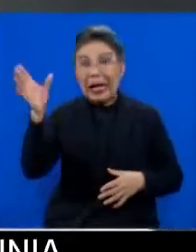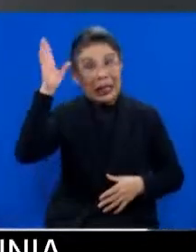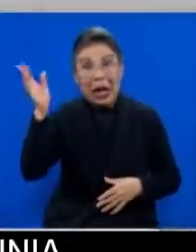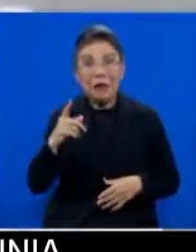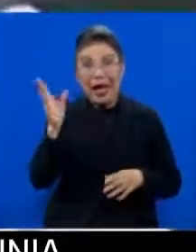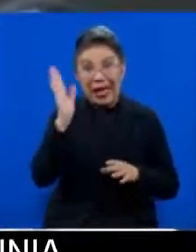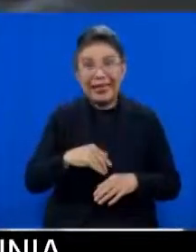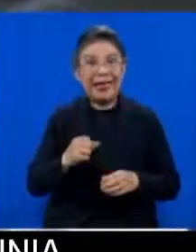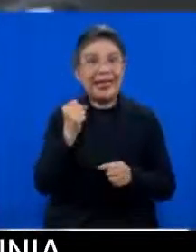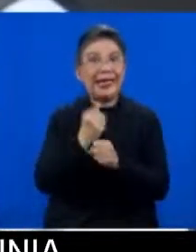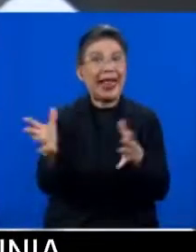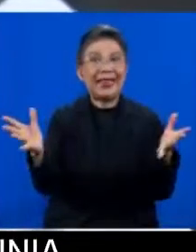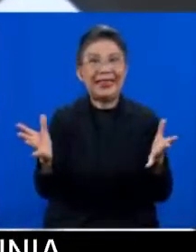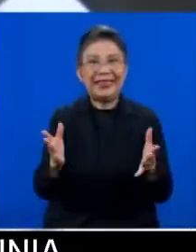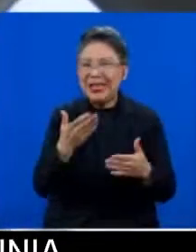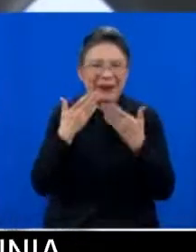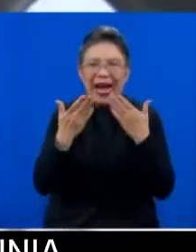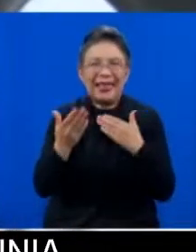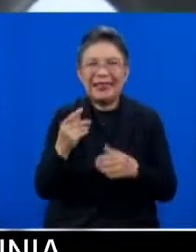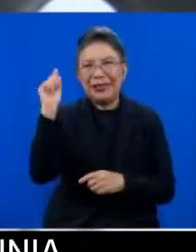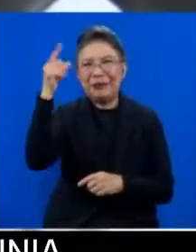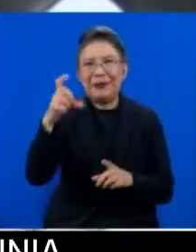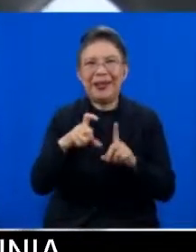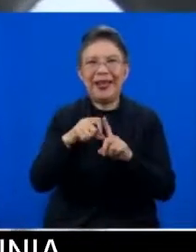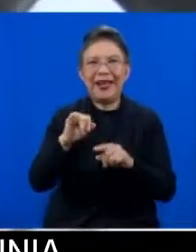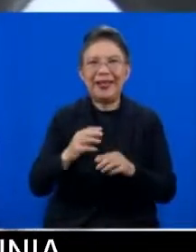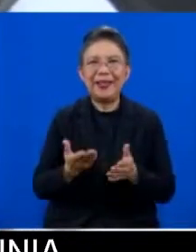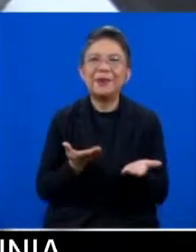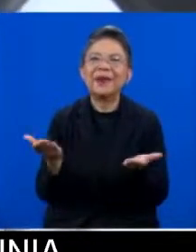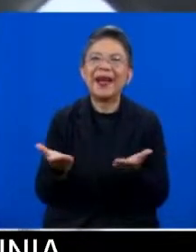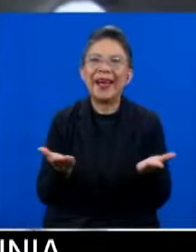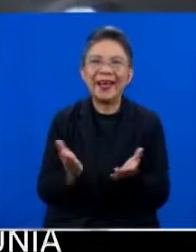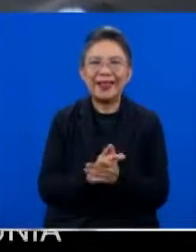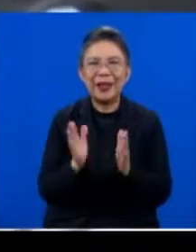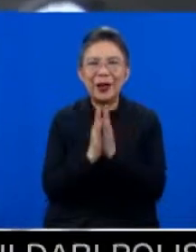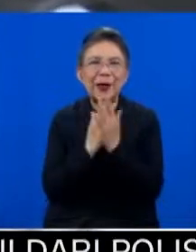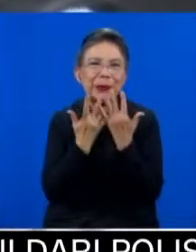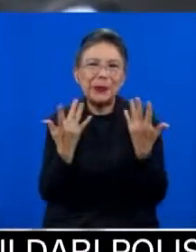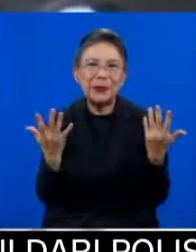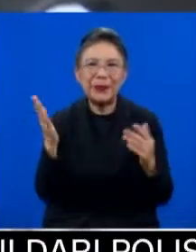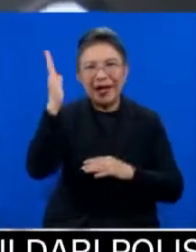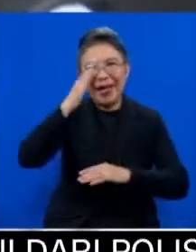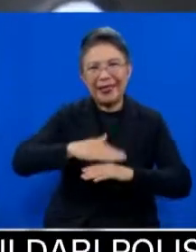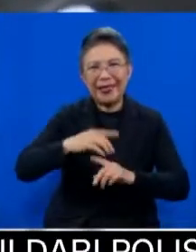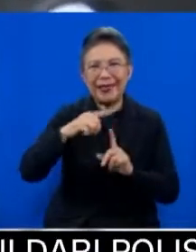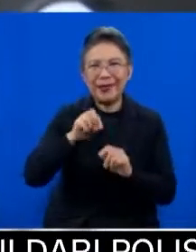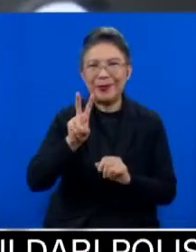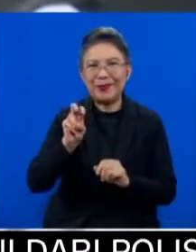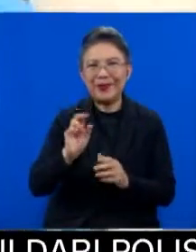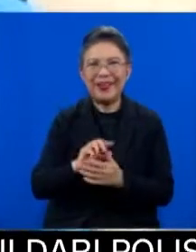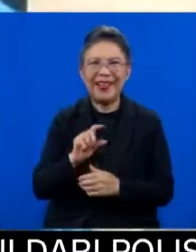Iya, ya terima kasih lah ya. Nah, ya ini bentuk layanan Nonton Jakarta kepada pada masyarakatnya